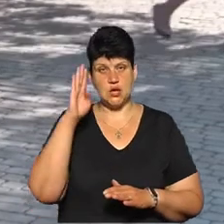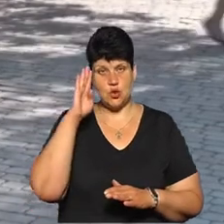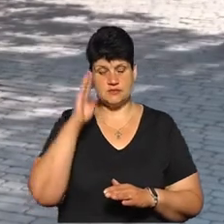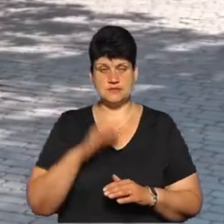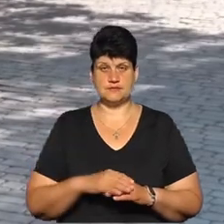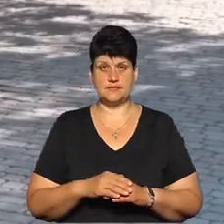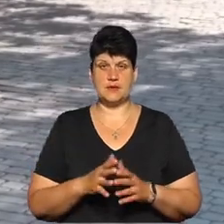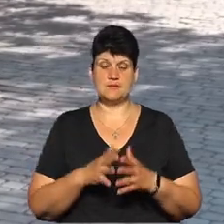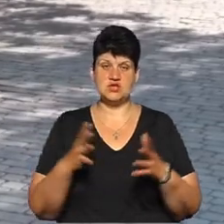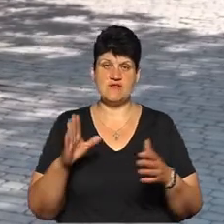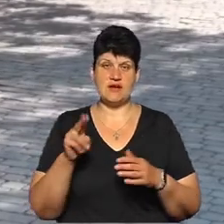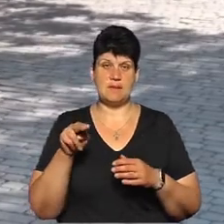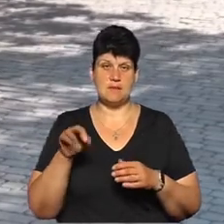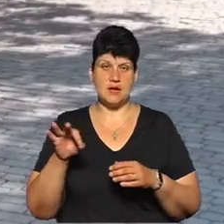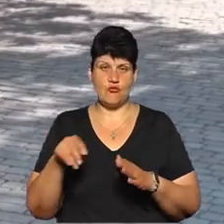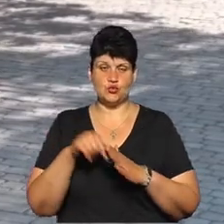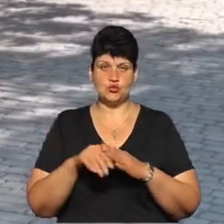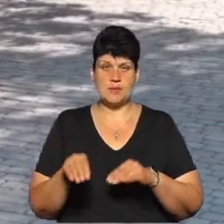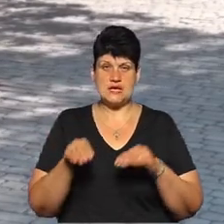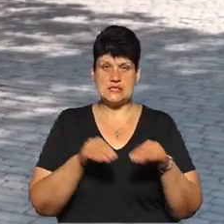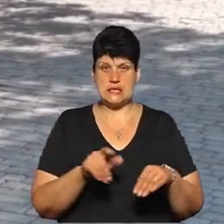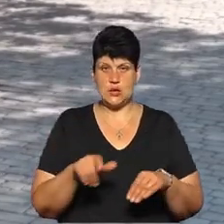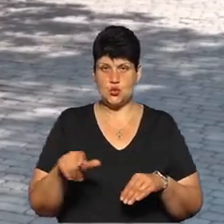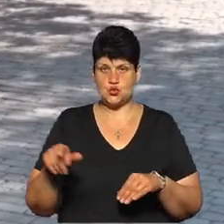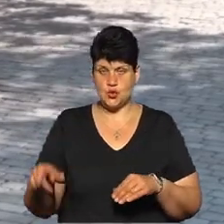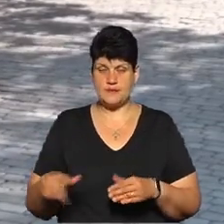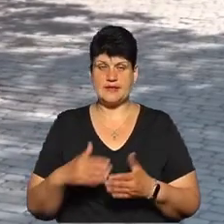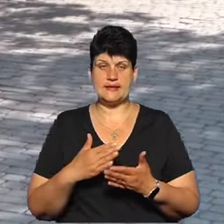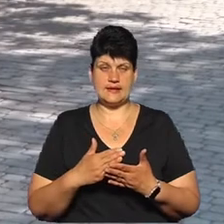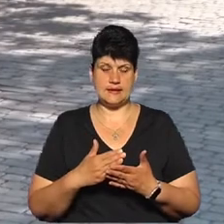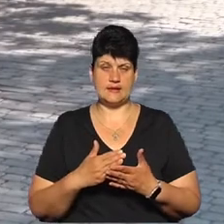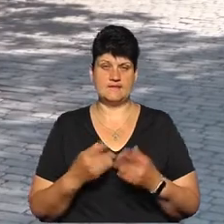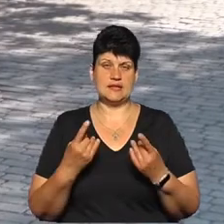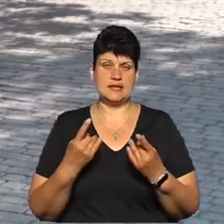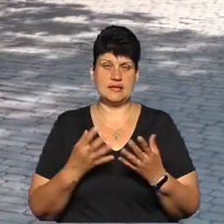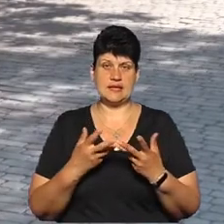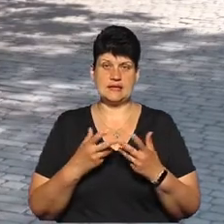ВПО, внутрішньо переселені особи, і є велика кількість